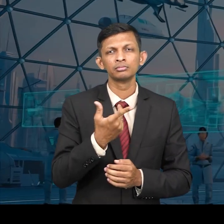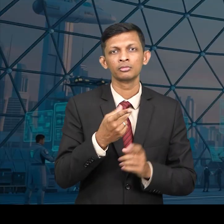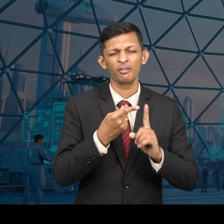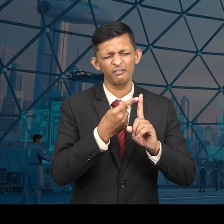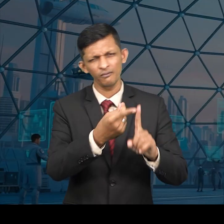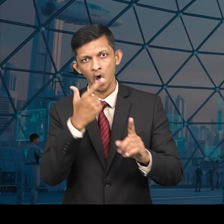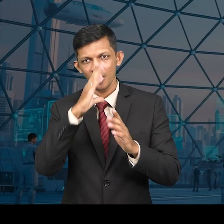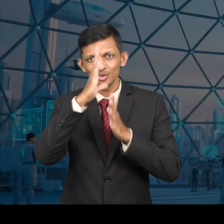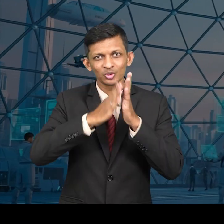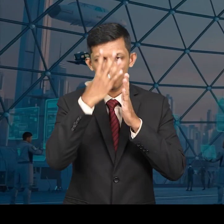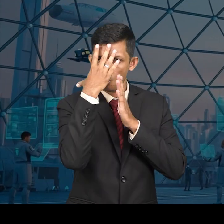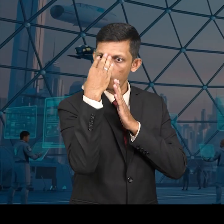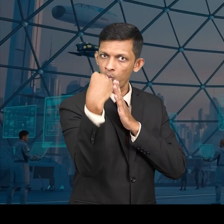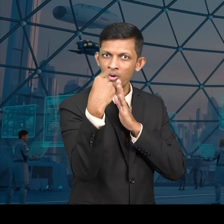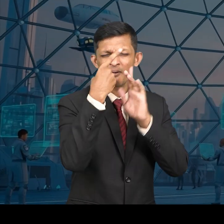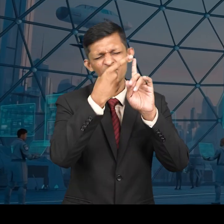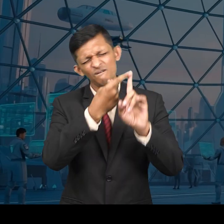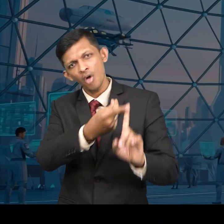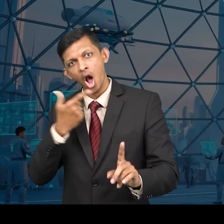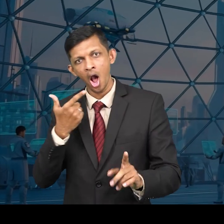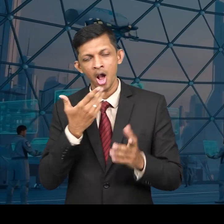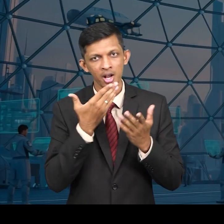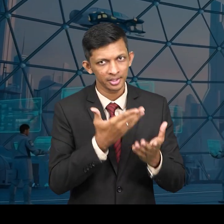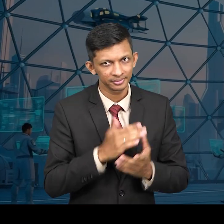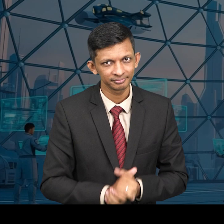बुलेट ट्रेनें, बहुत तेज,